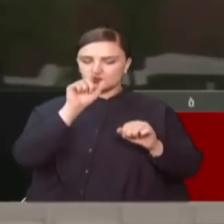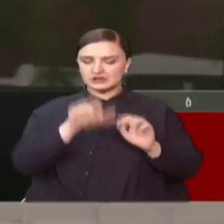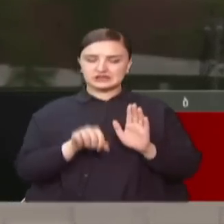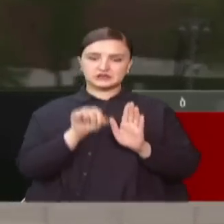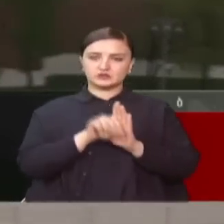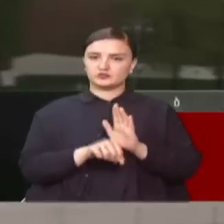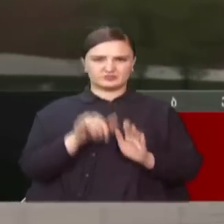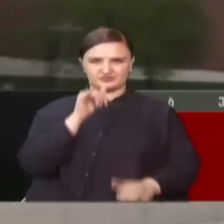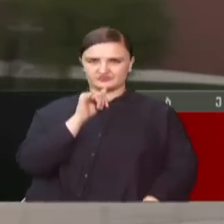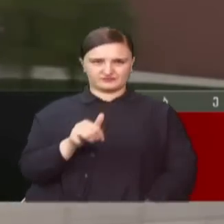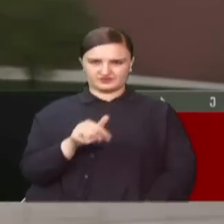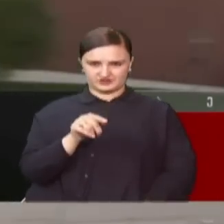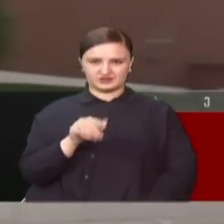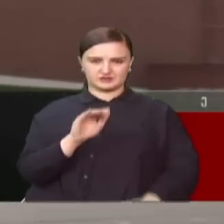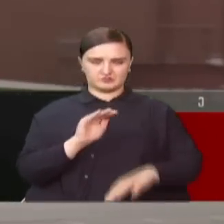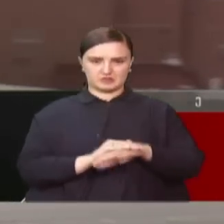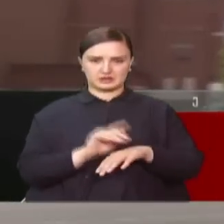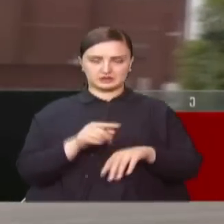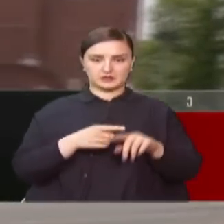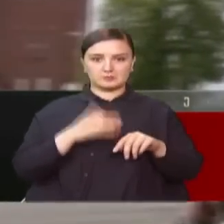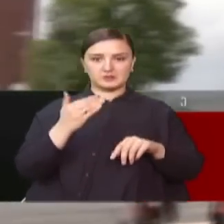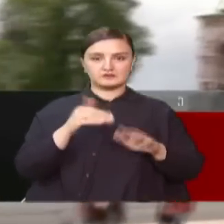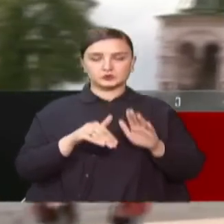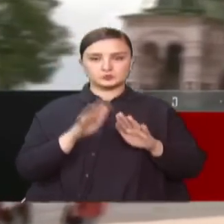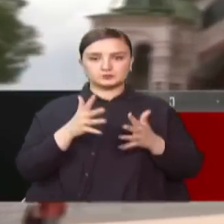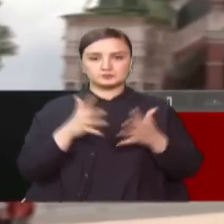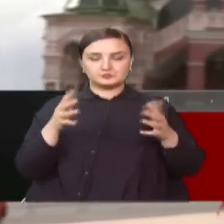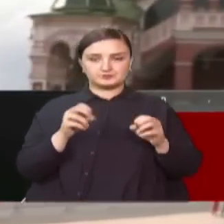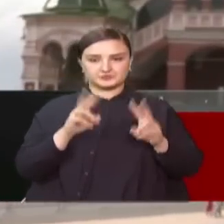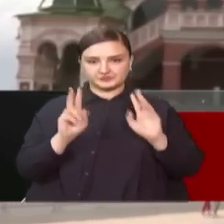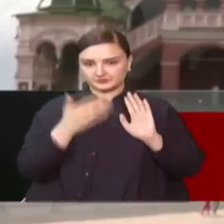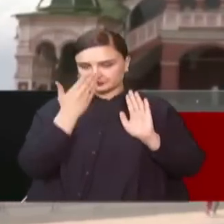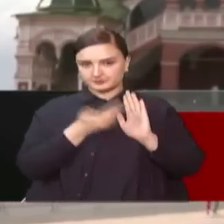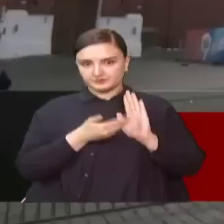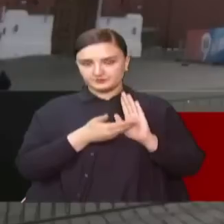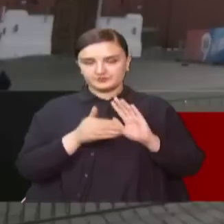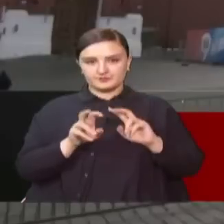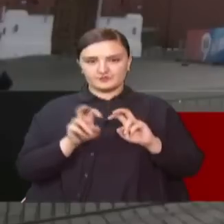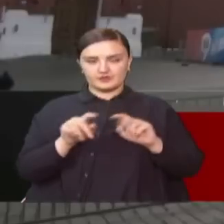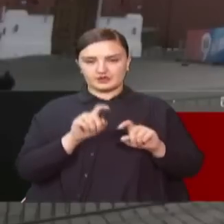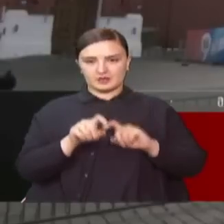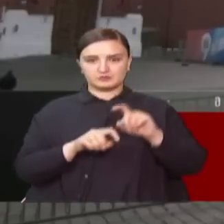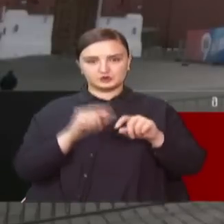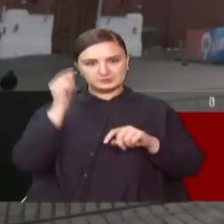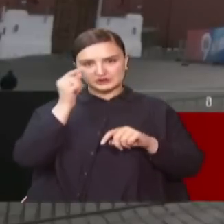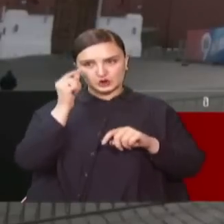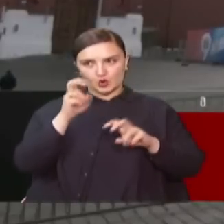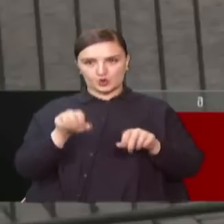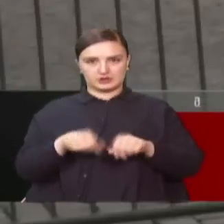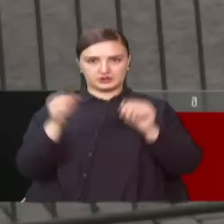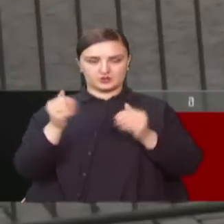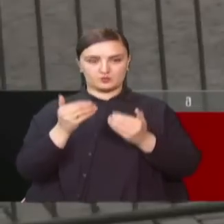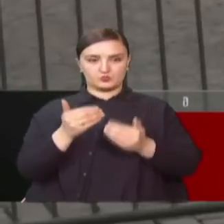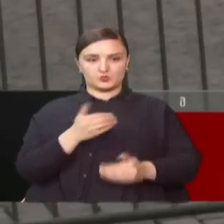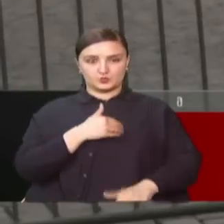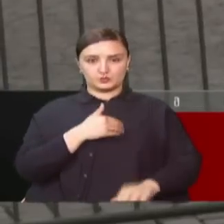ლიკვიდაცია რომ შეუძლებელი იყო ფაქტია. ამიტომ მათთვის ეს უფრო მეტად დემონსტრაციულ ნაბიჯს გავს, რომელსაც ფსიქოლოგიური ხასიათი უნდა ჰქონდეს.